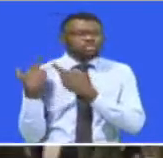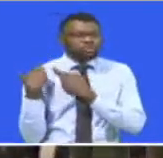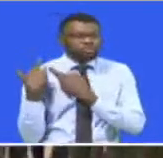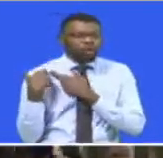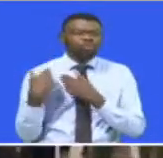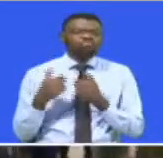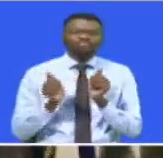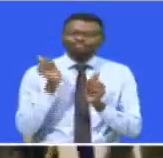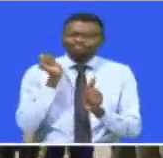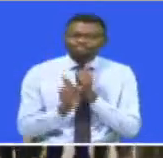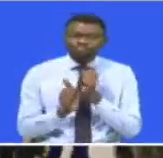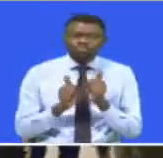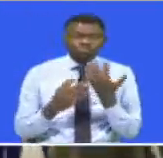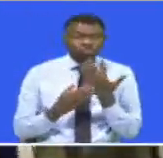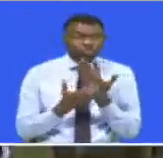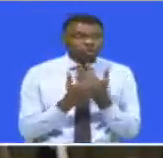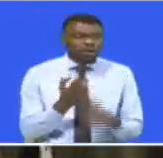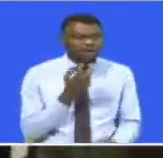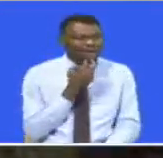huyu anayecheka leo